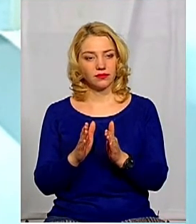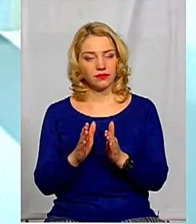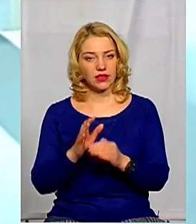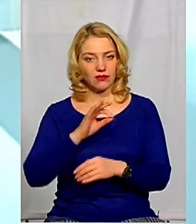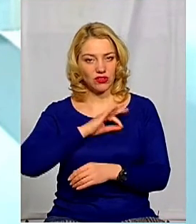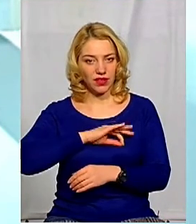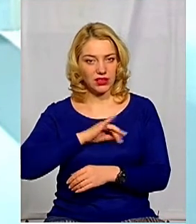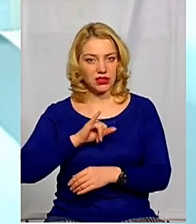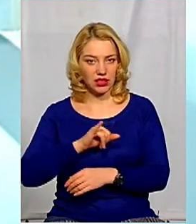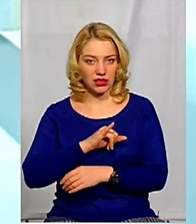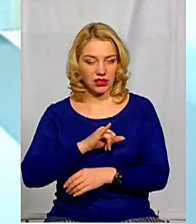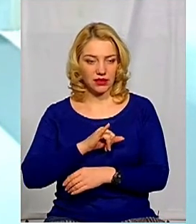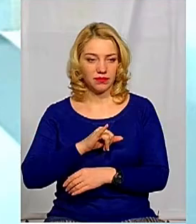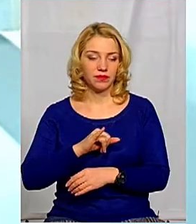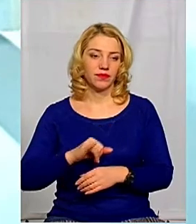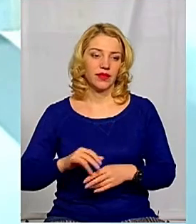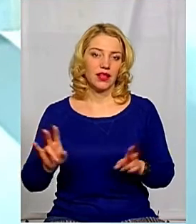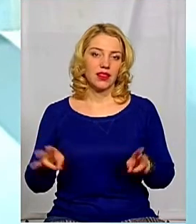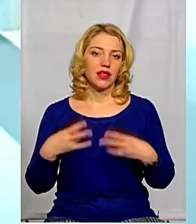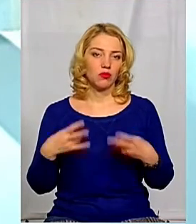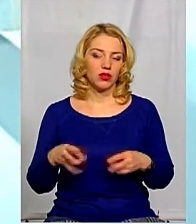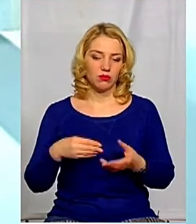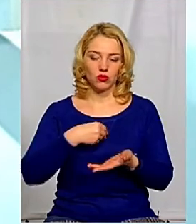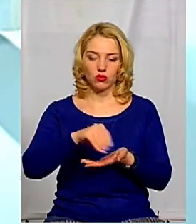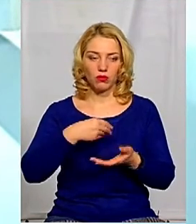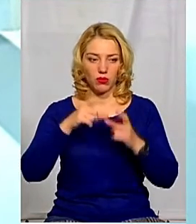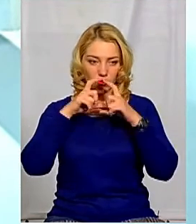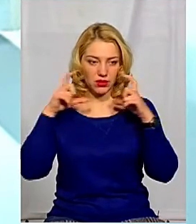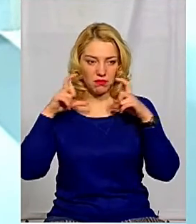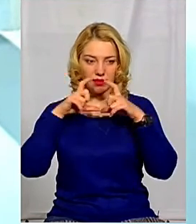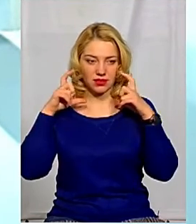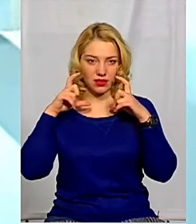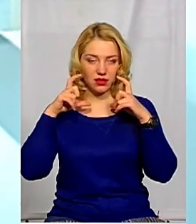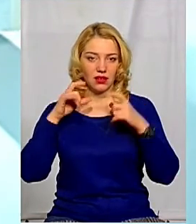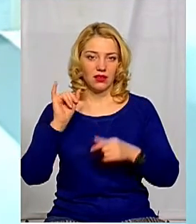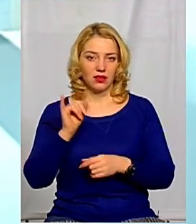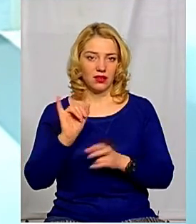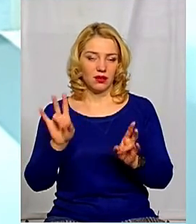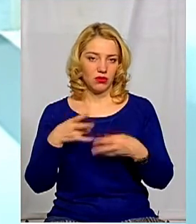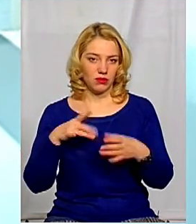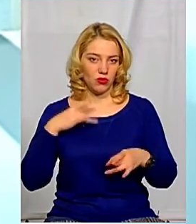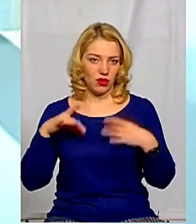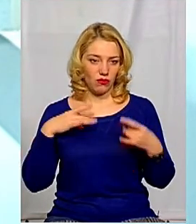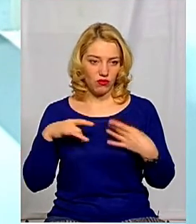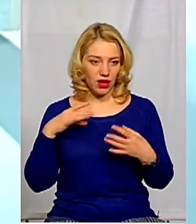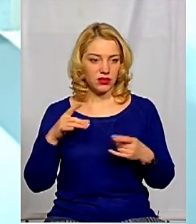вживатися. І не потрібно скуповувати маски, не потрібно